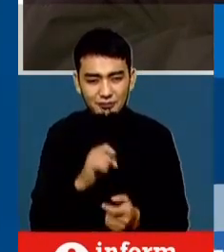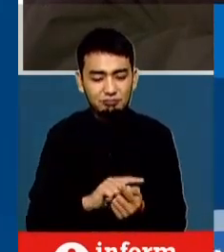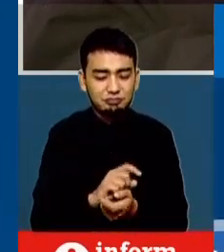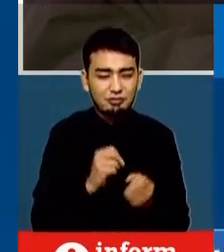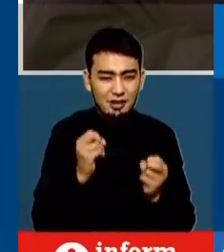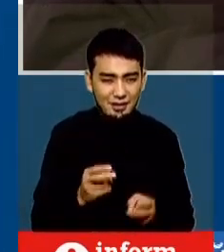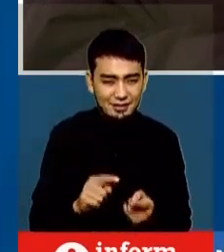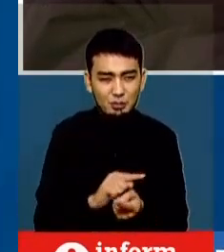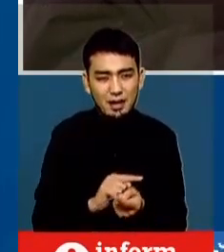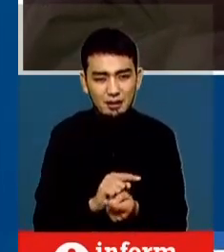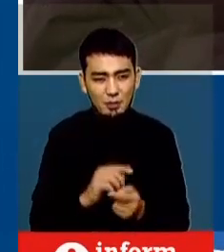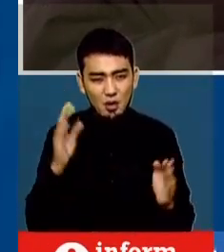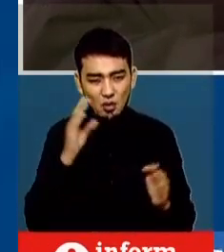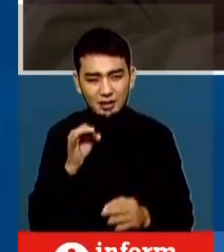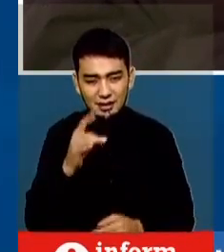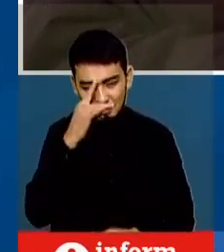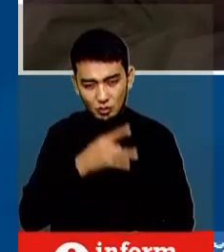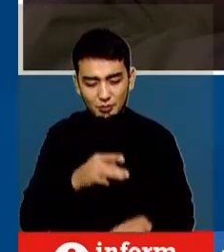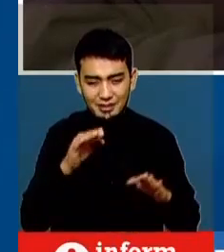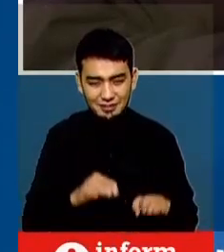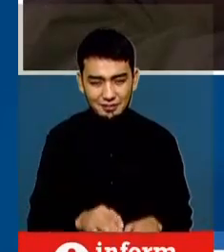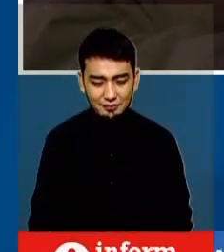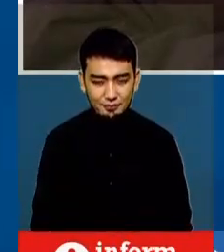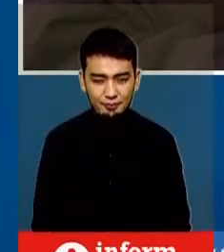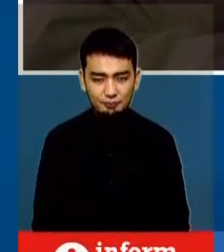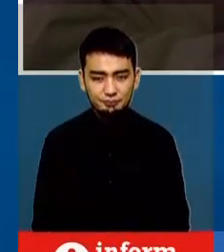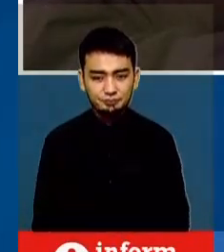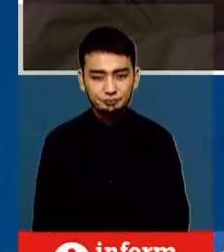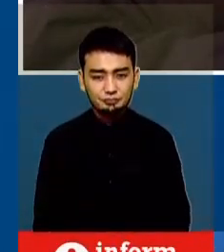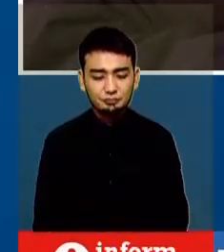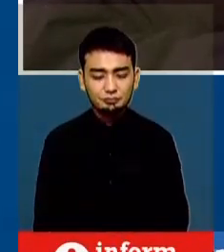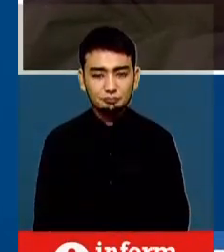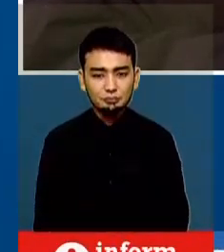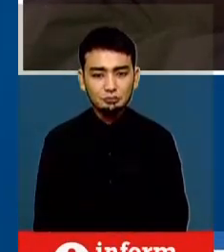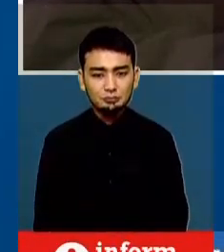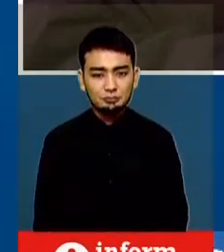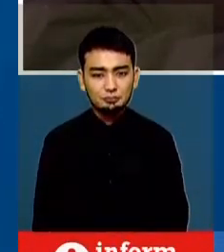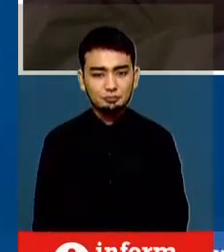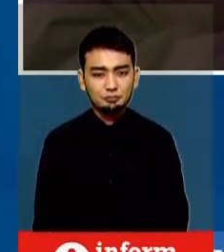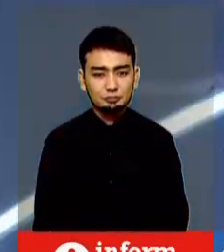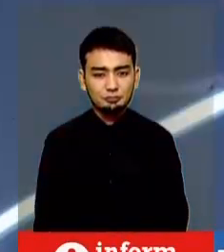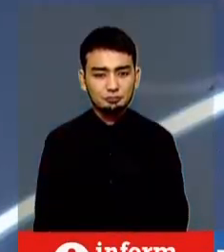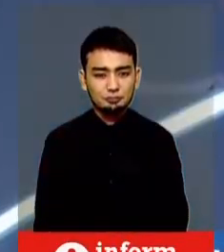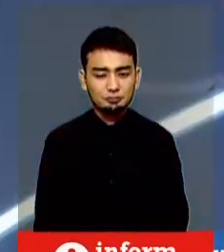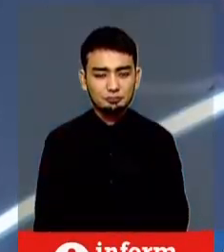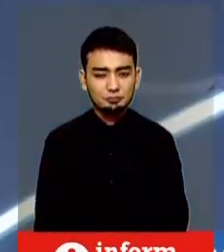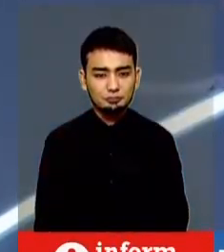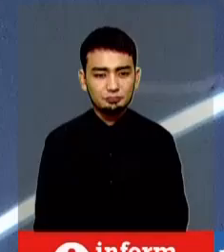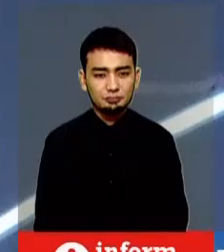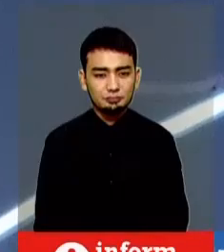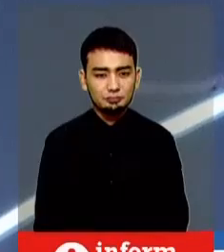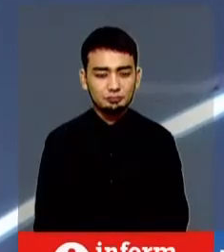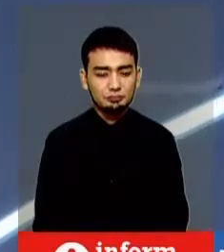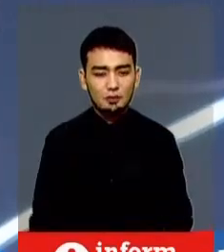также изменения климата в регионе. Динара Нургалиева, Дидар Елеев, Информбюро, Астана.